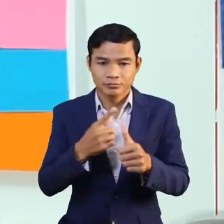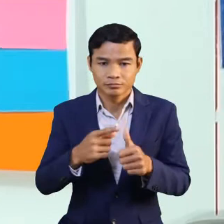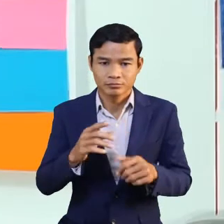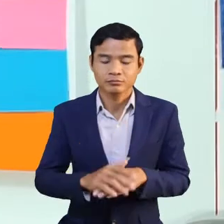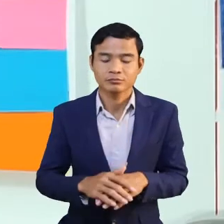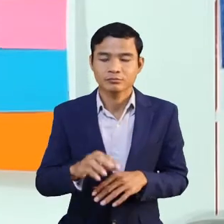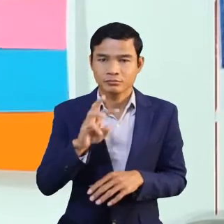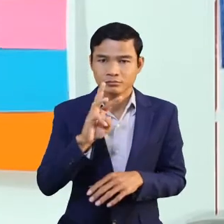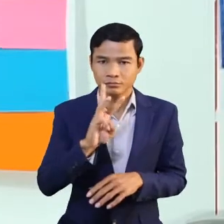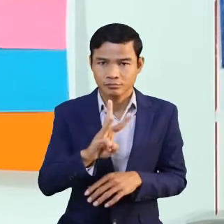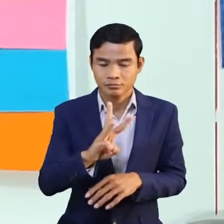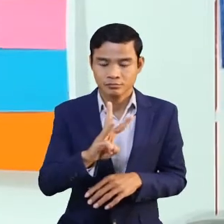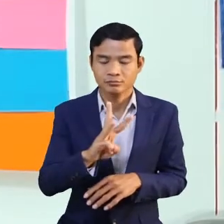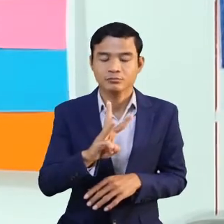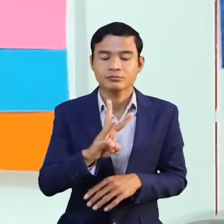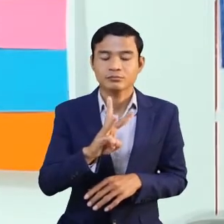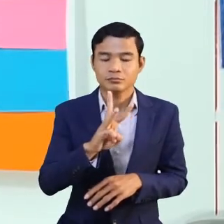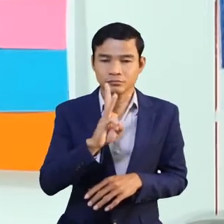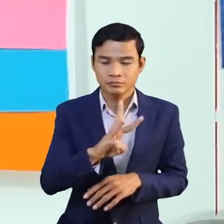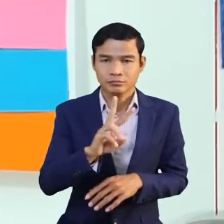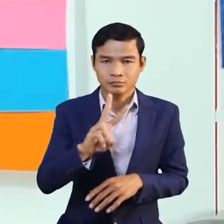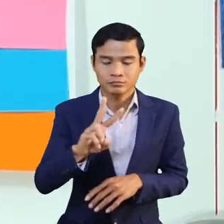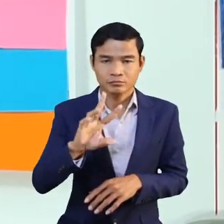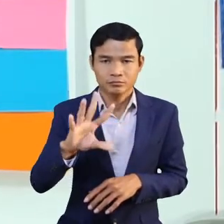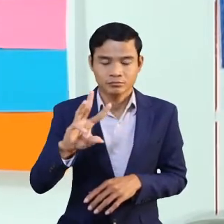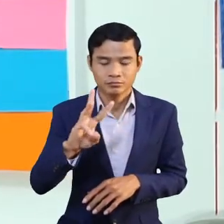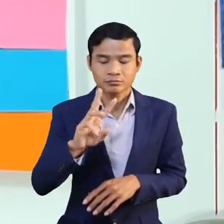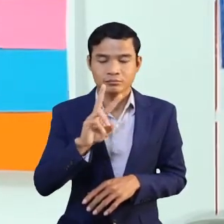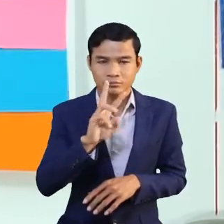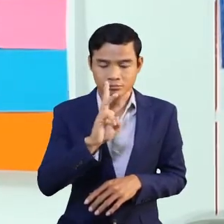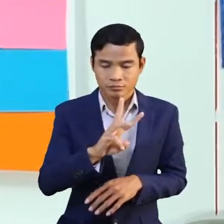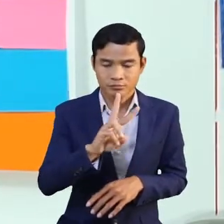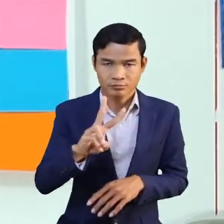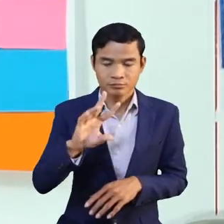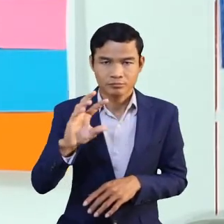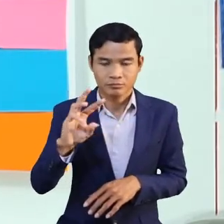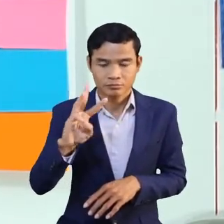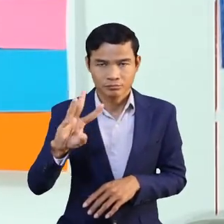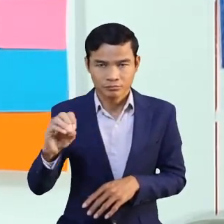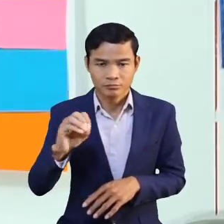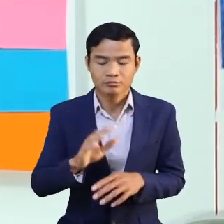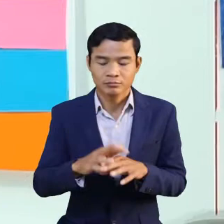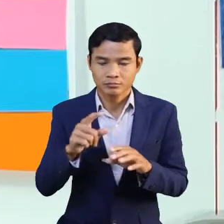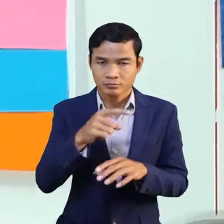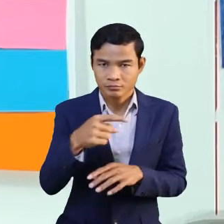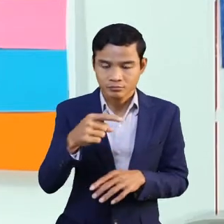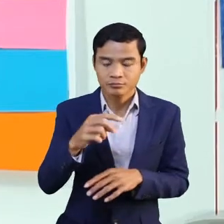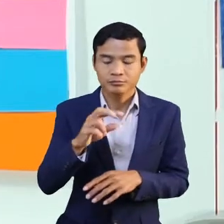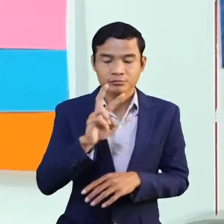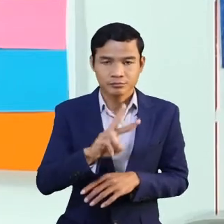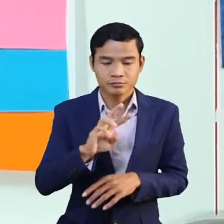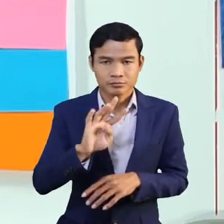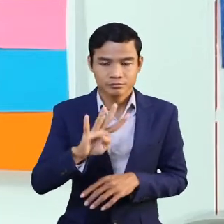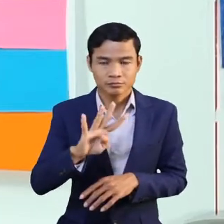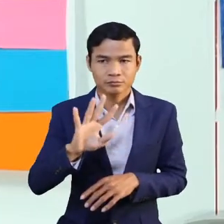3000ចា230ដកឲ្យ